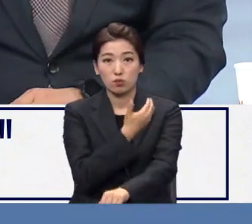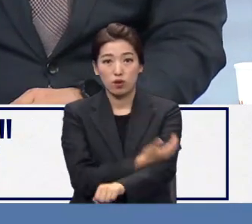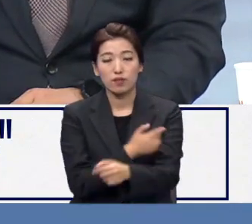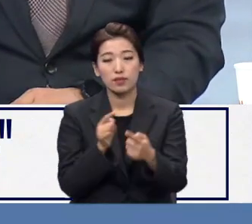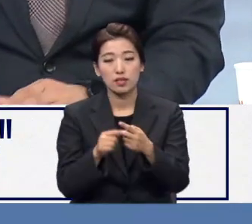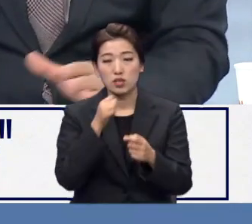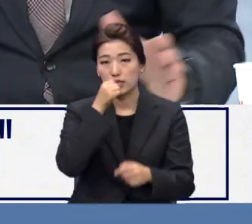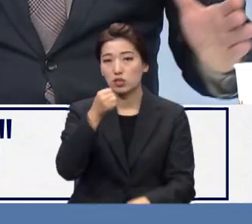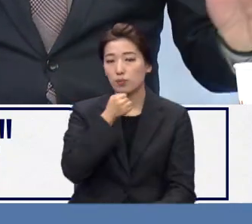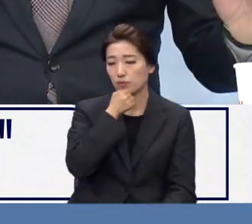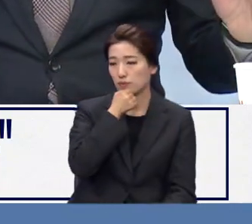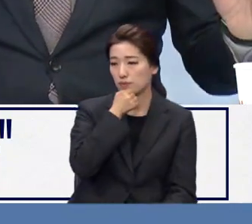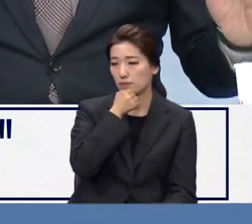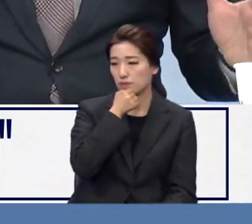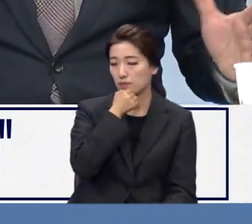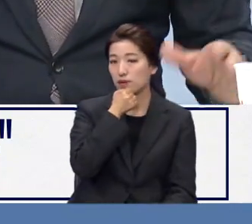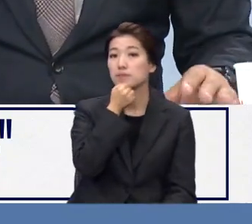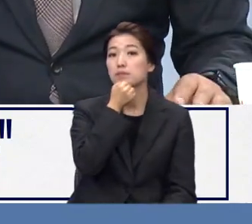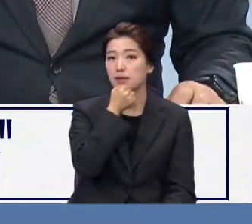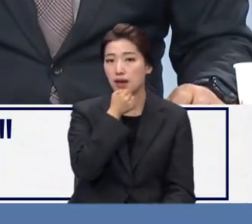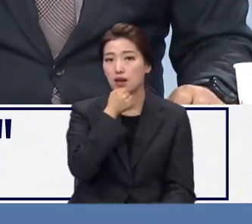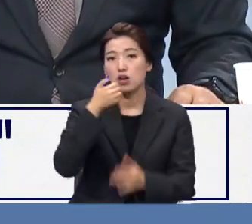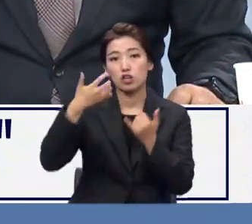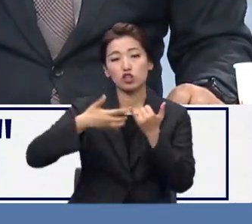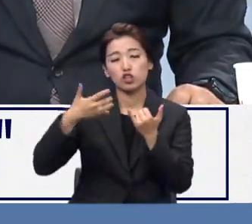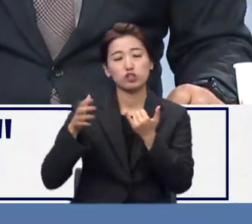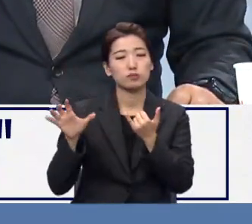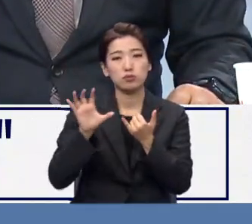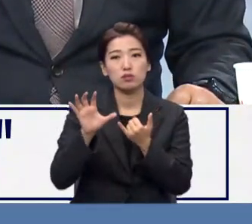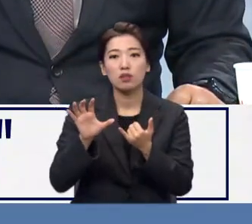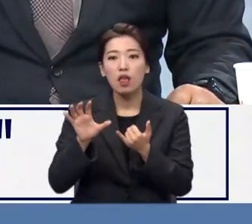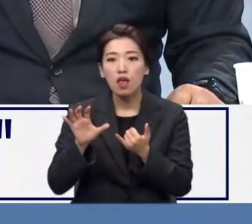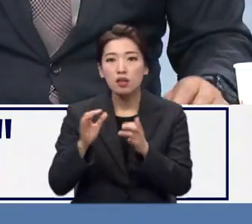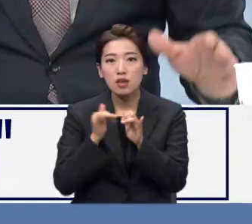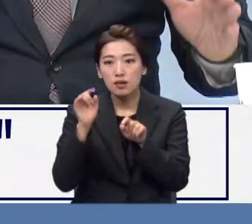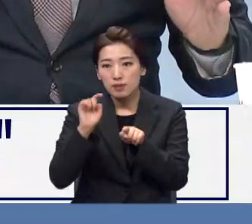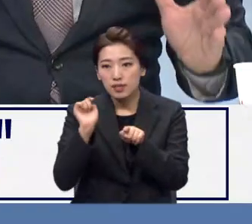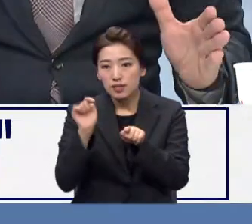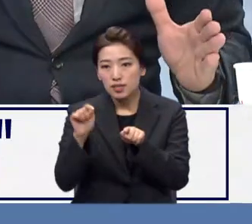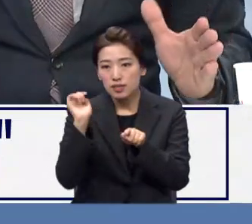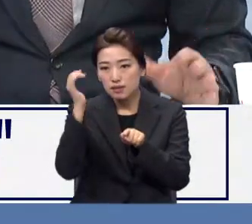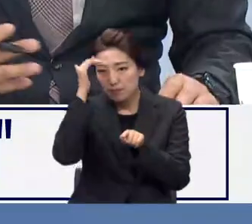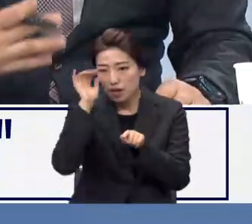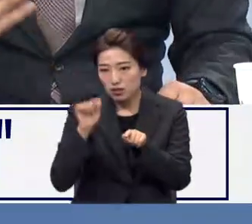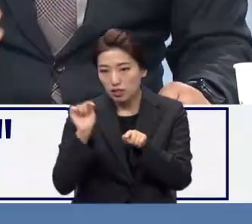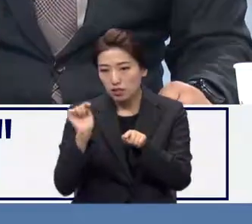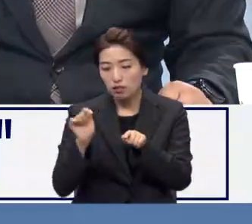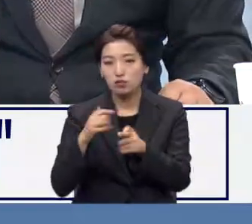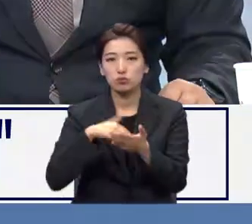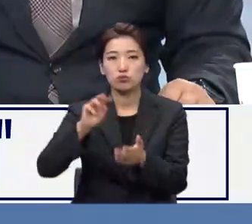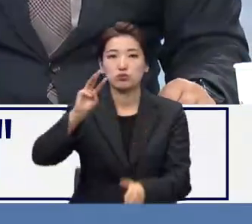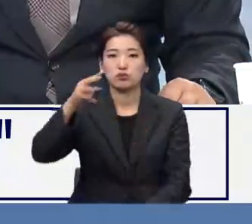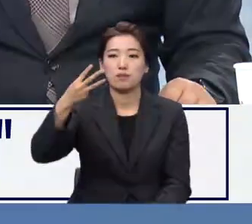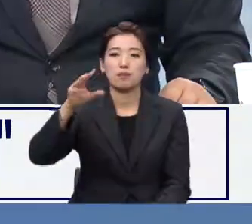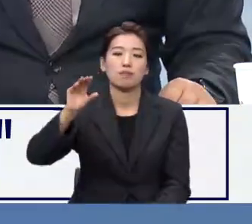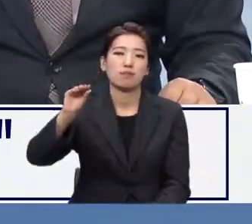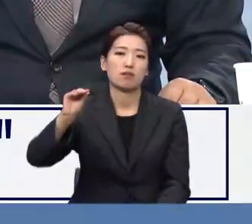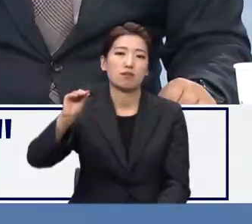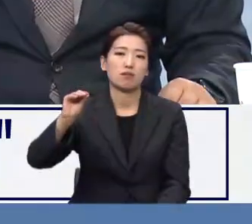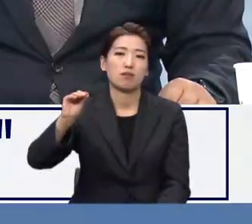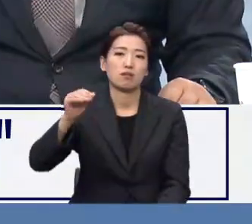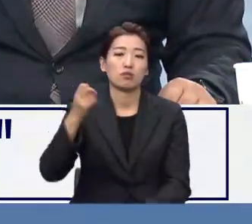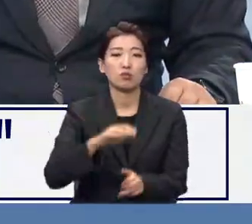인터뷰했던 것이 어 유튜브에서 300만 회 이상 조회가 되고 취임식 의 어떤 그 동영상도